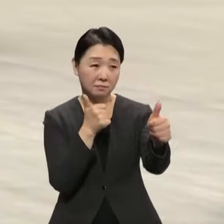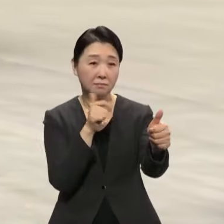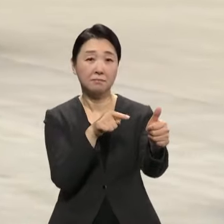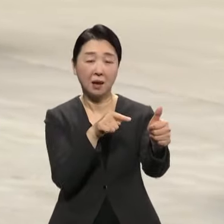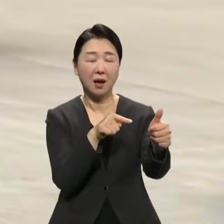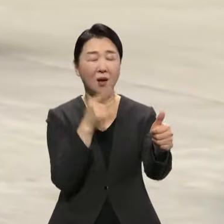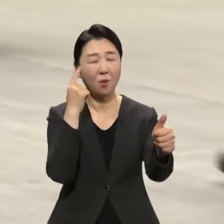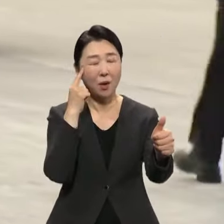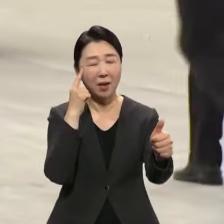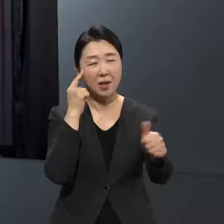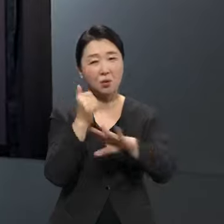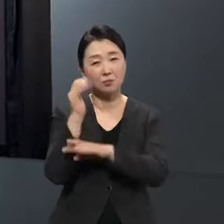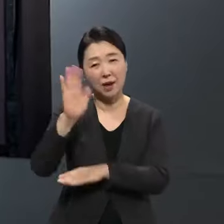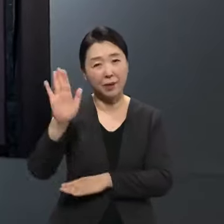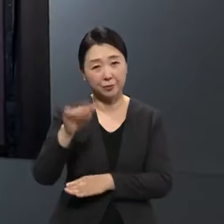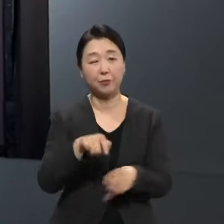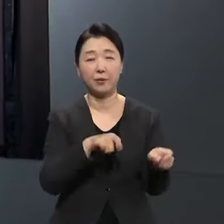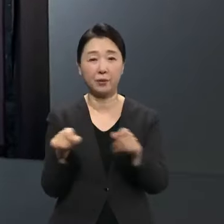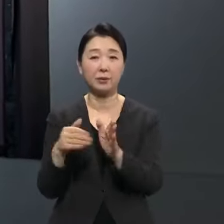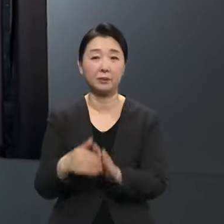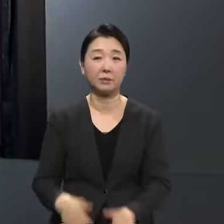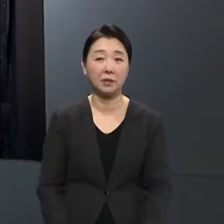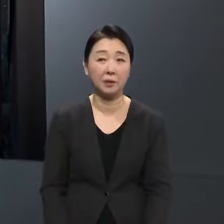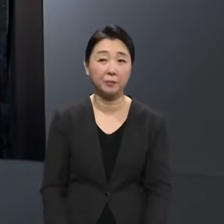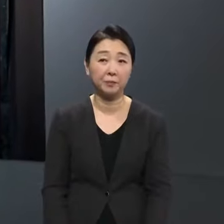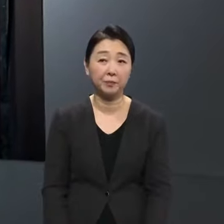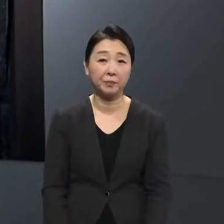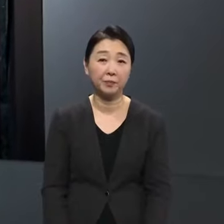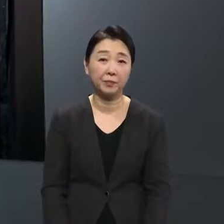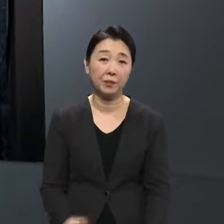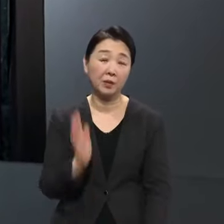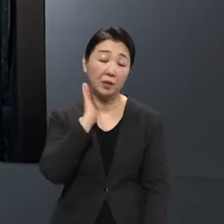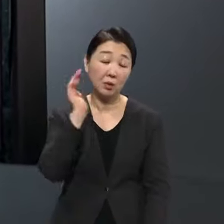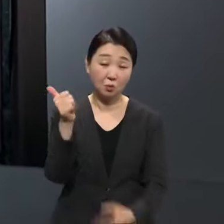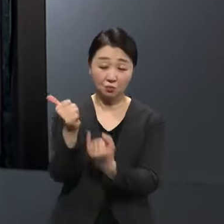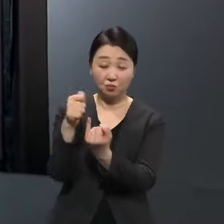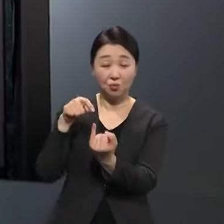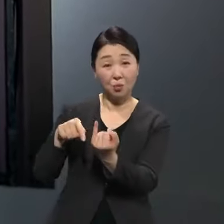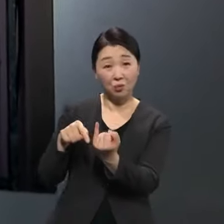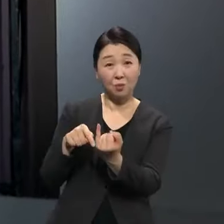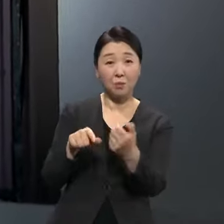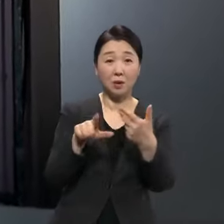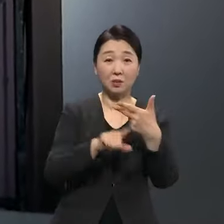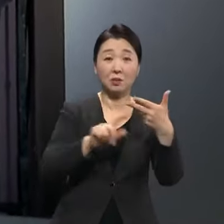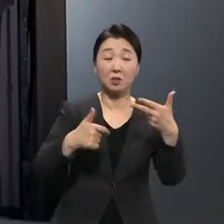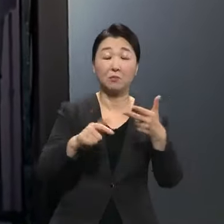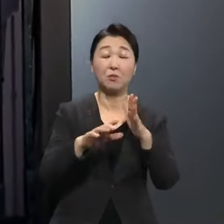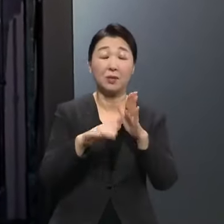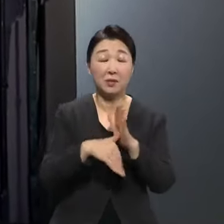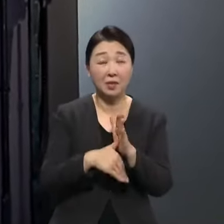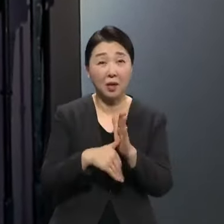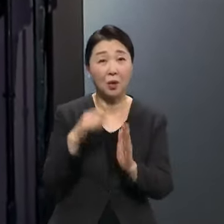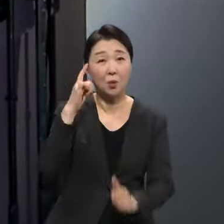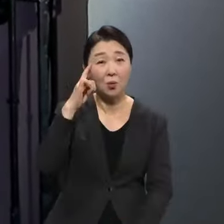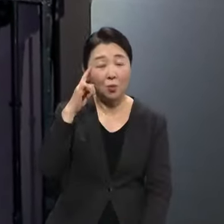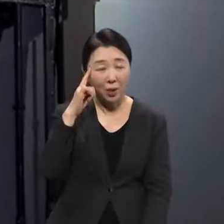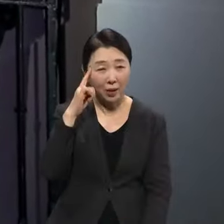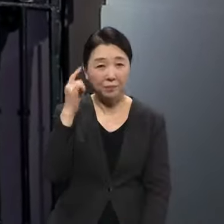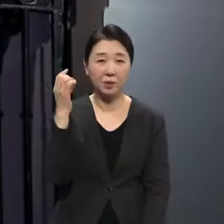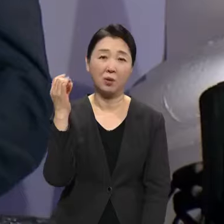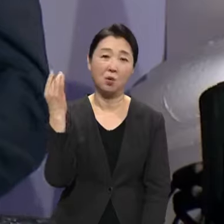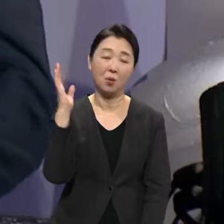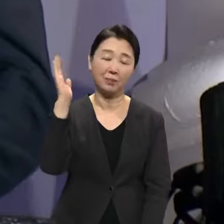일정을 연기했습니다 카멜라 헤르스 부통령도 오늘 16일 한비치 카운티에서 예정된 유세 일정을